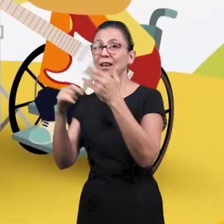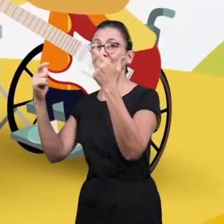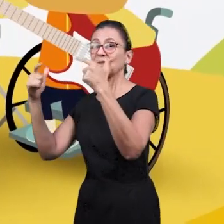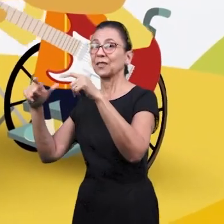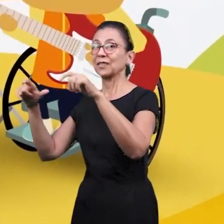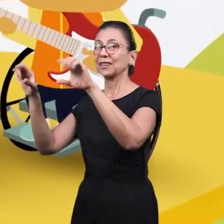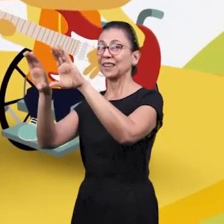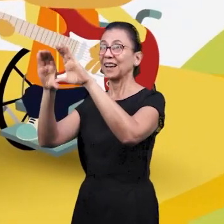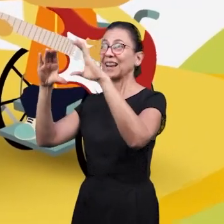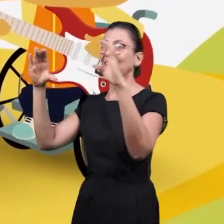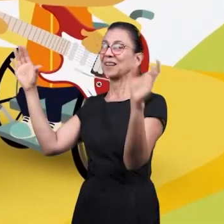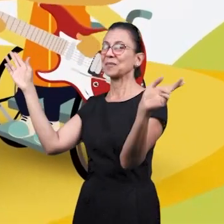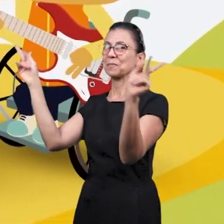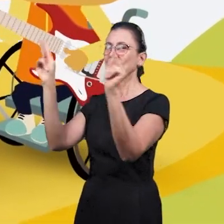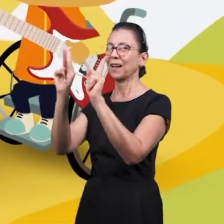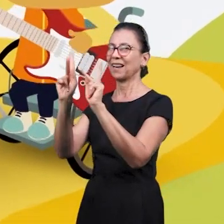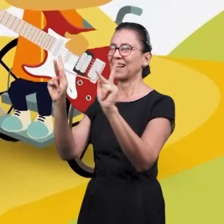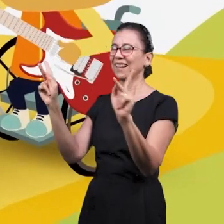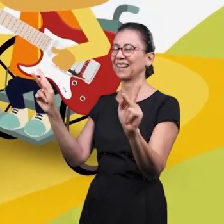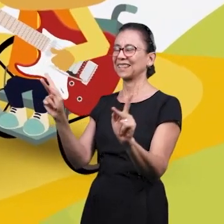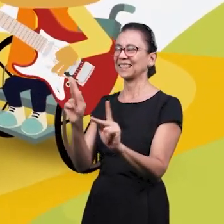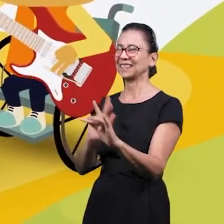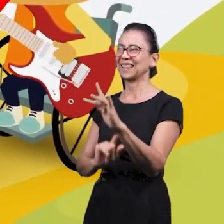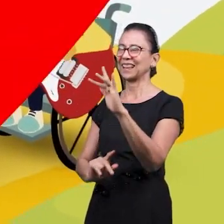где радость и мир царят.